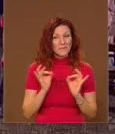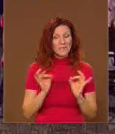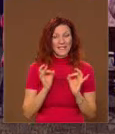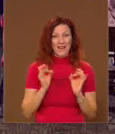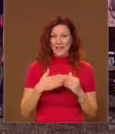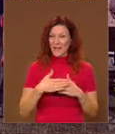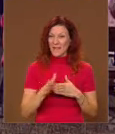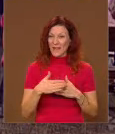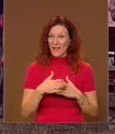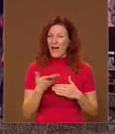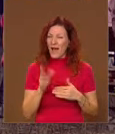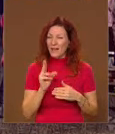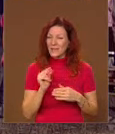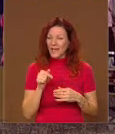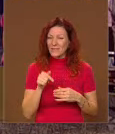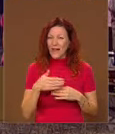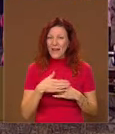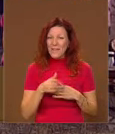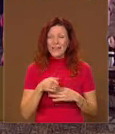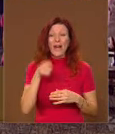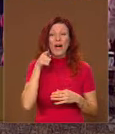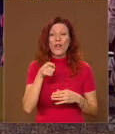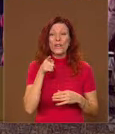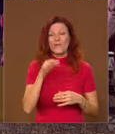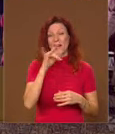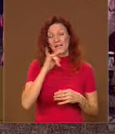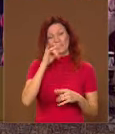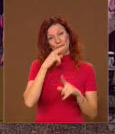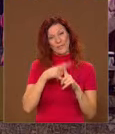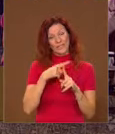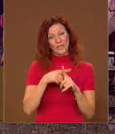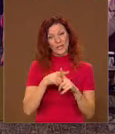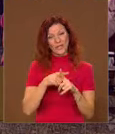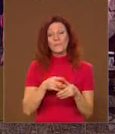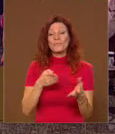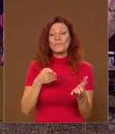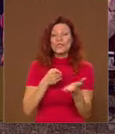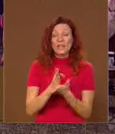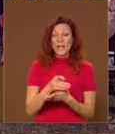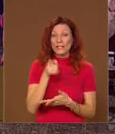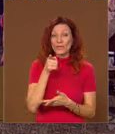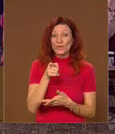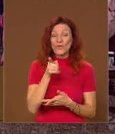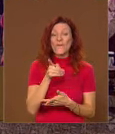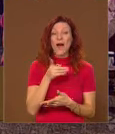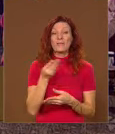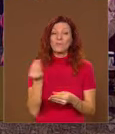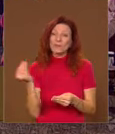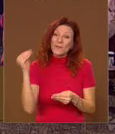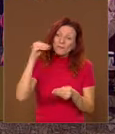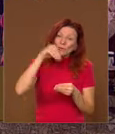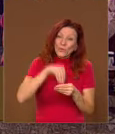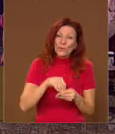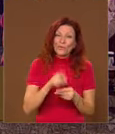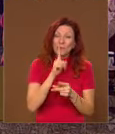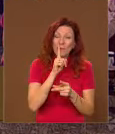Христос. И през тази покана да си присъединим към тържествената вечеря, към тайната вечеря, към